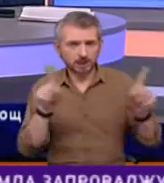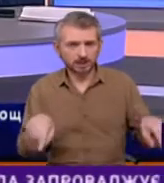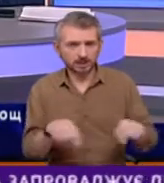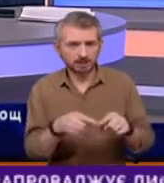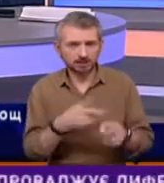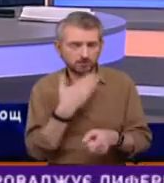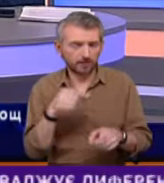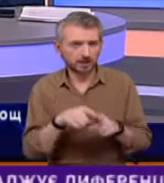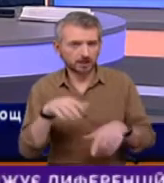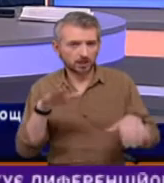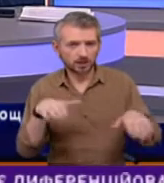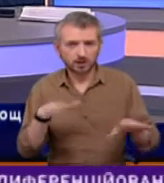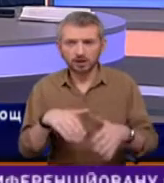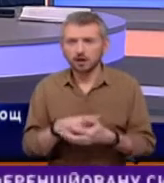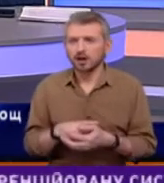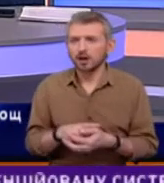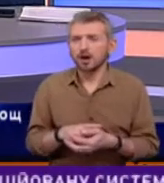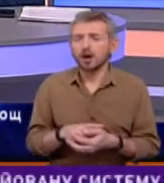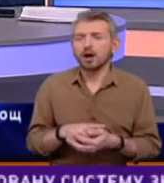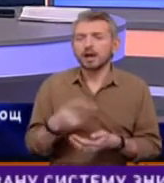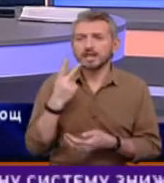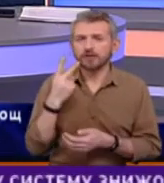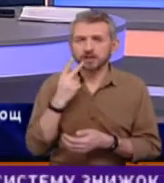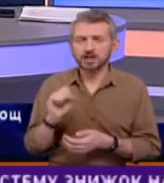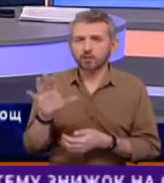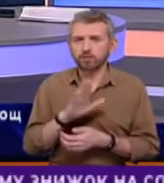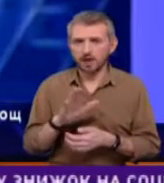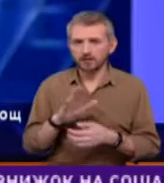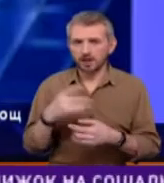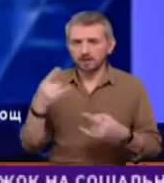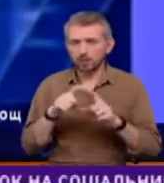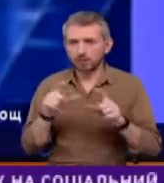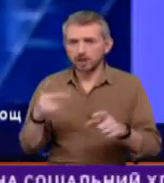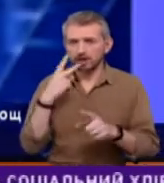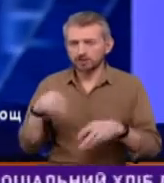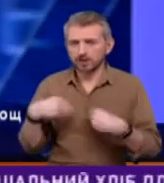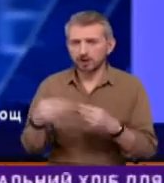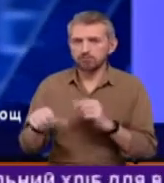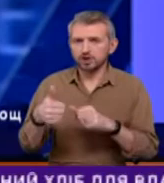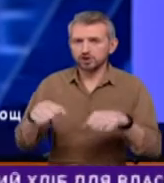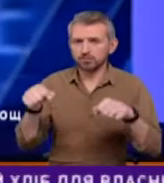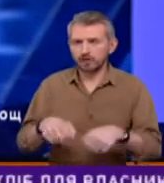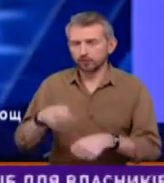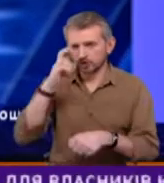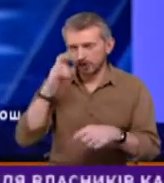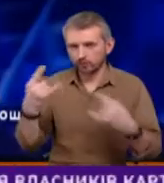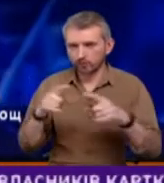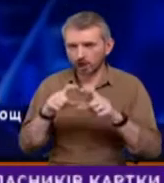Завжди IBU віддає пріоритетне право першому, не першому, а державному каналу той чи іншої країни. Це є